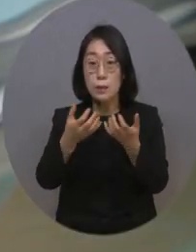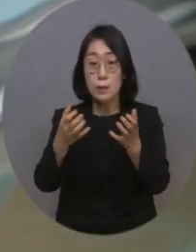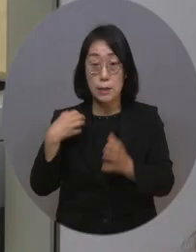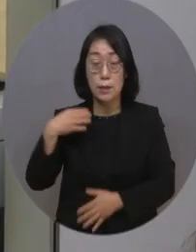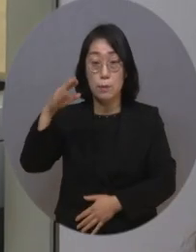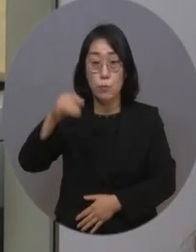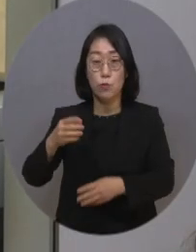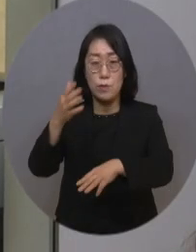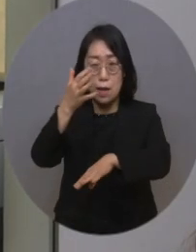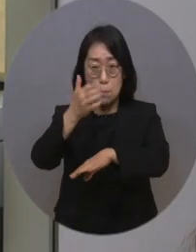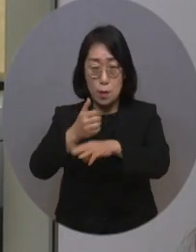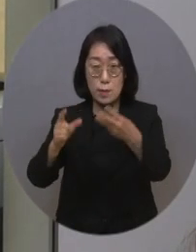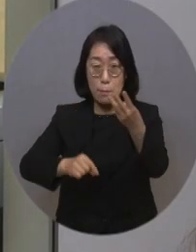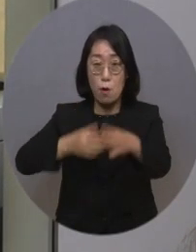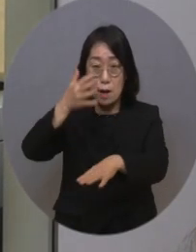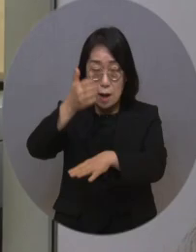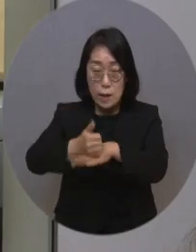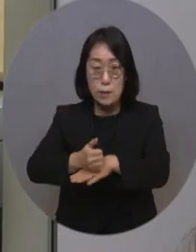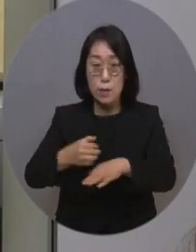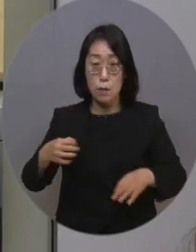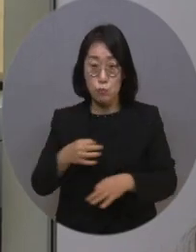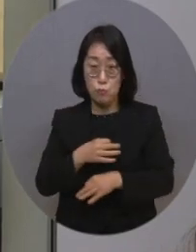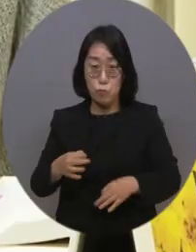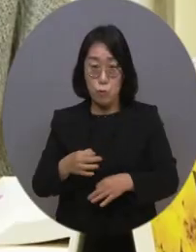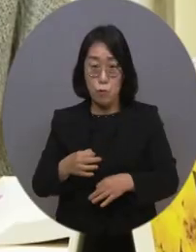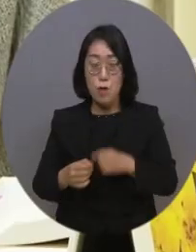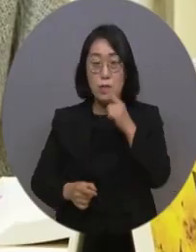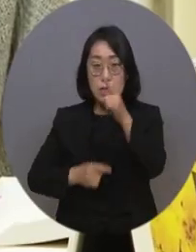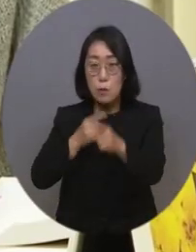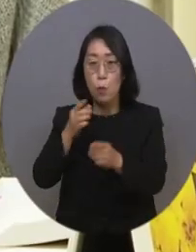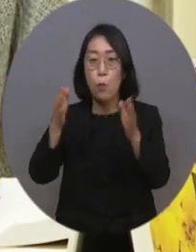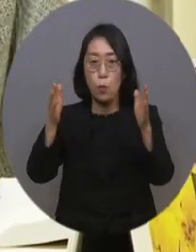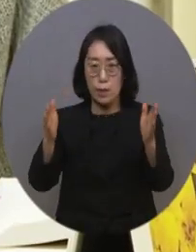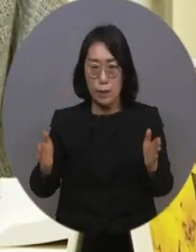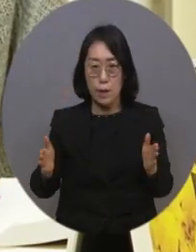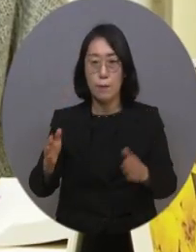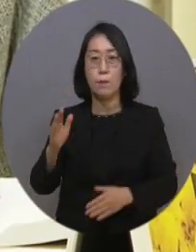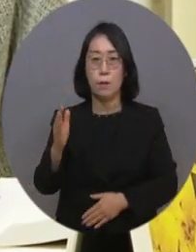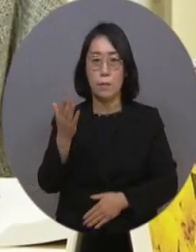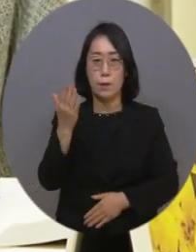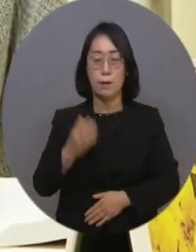말까지 보조금 부정수급 집중 신고 기간도 함께 운영합니다.